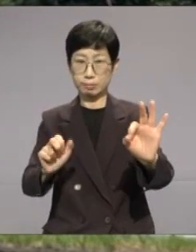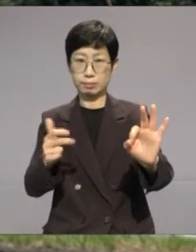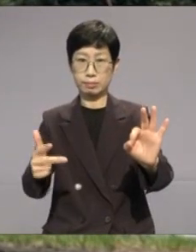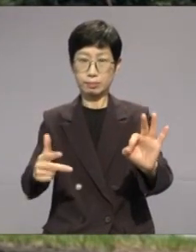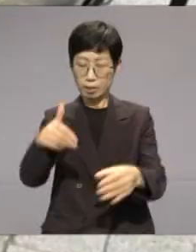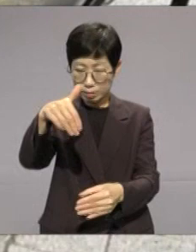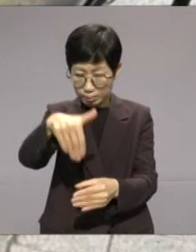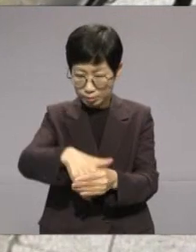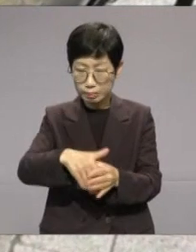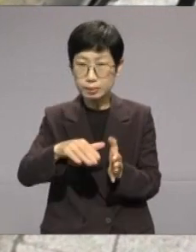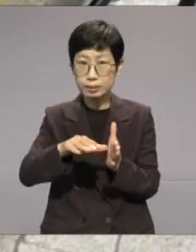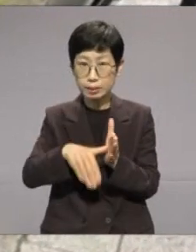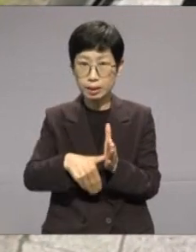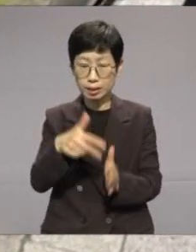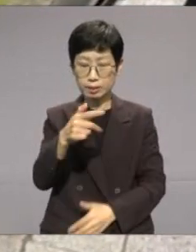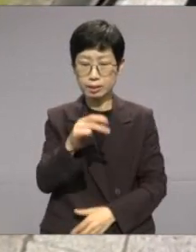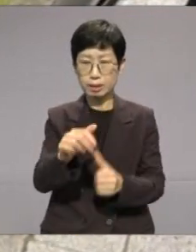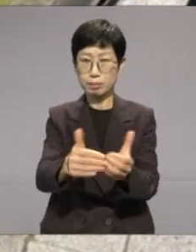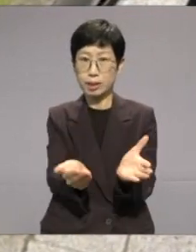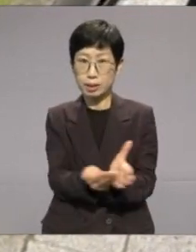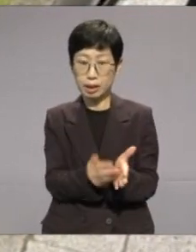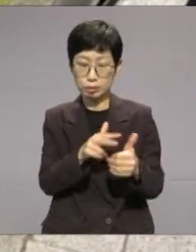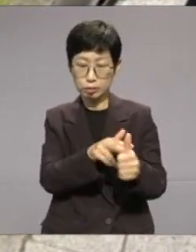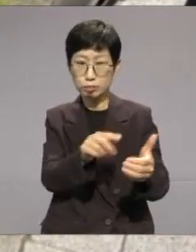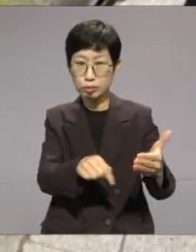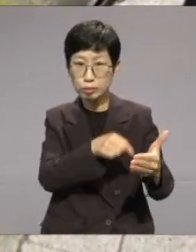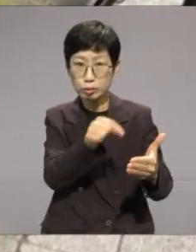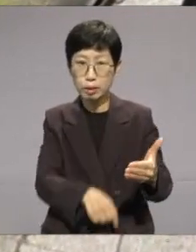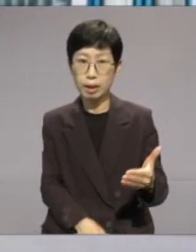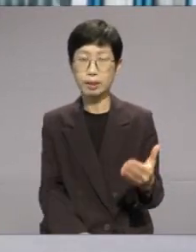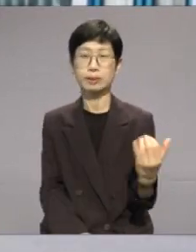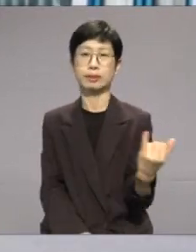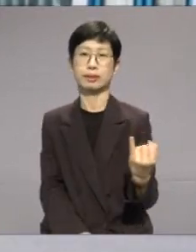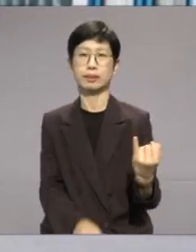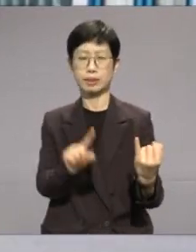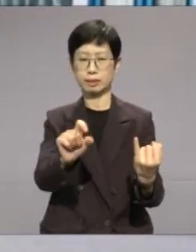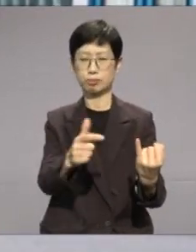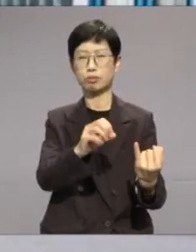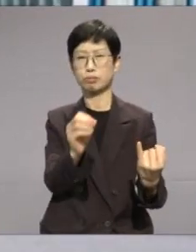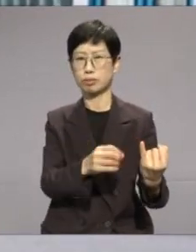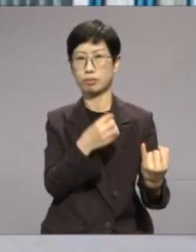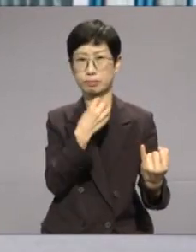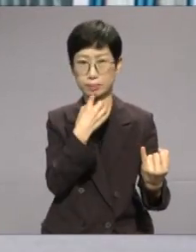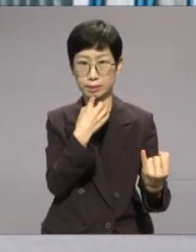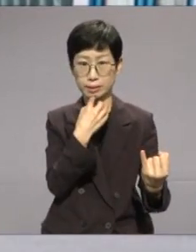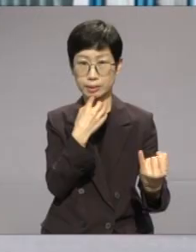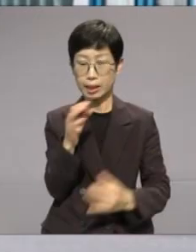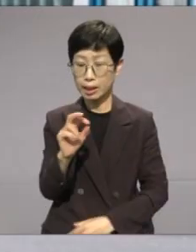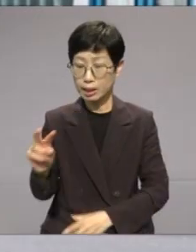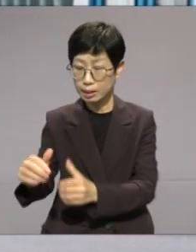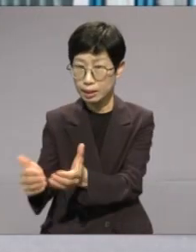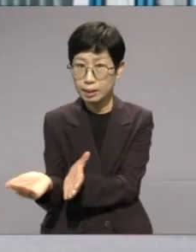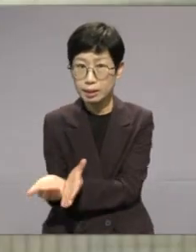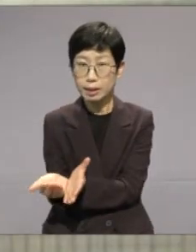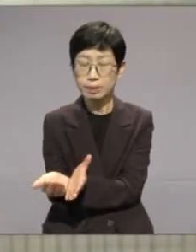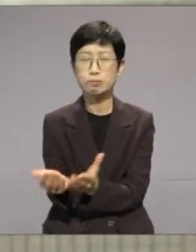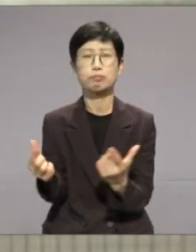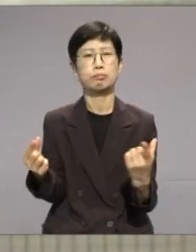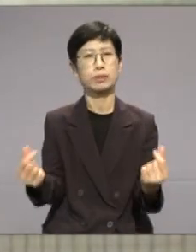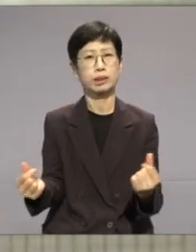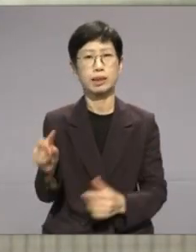치러지는 총선에서도 자민당 전체 후보 가운데 여성의 비율은 16%이고 야당인